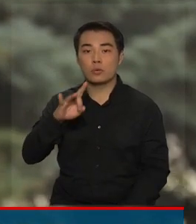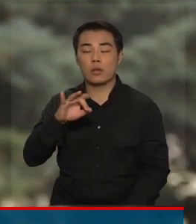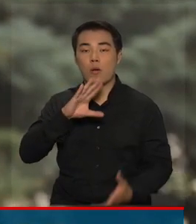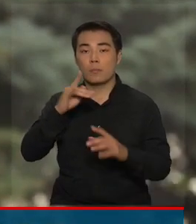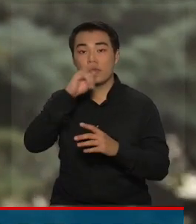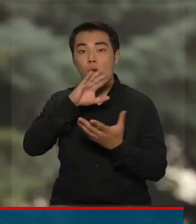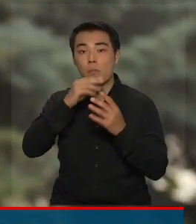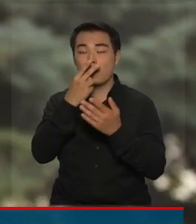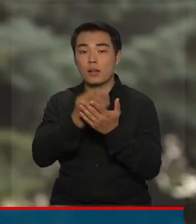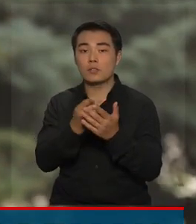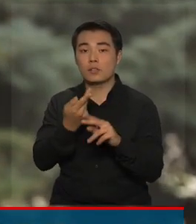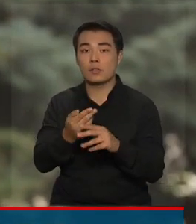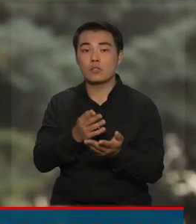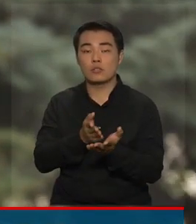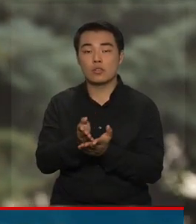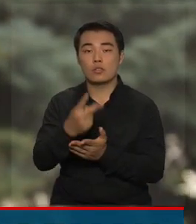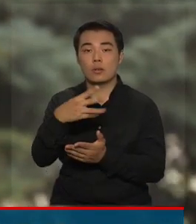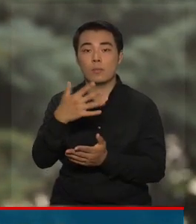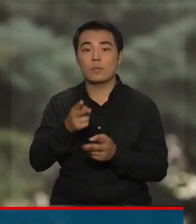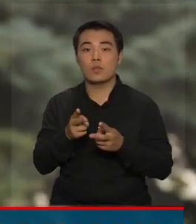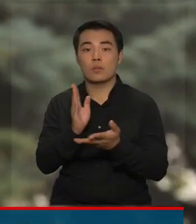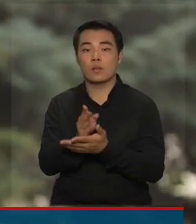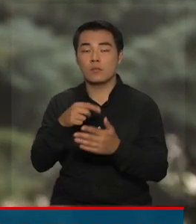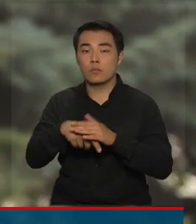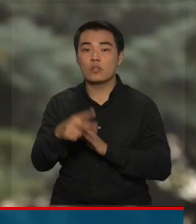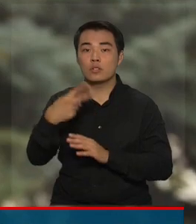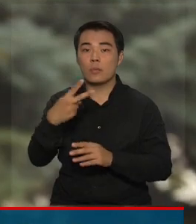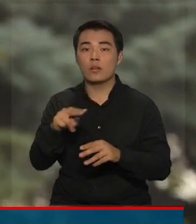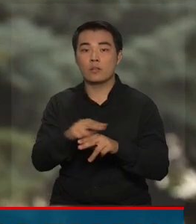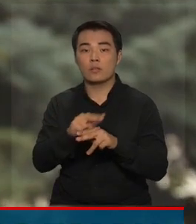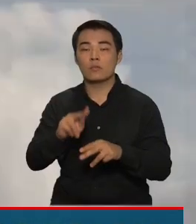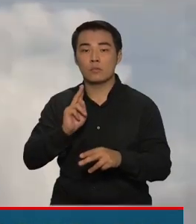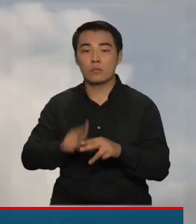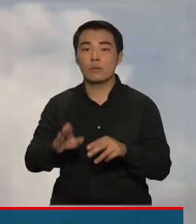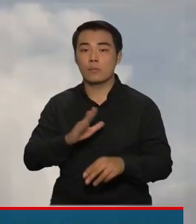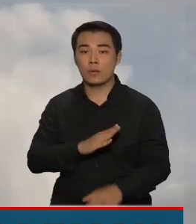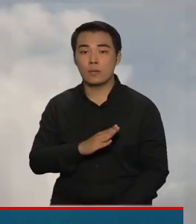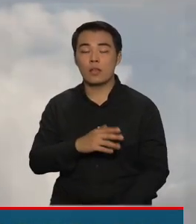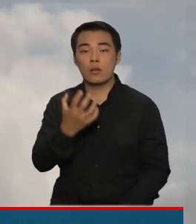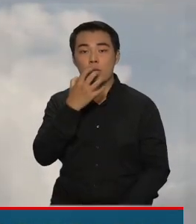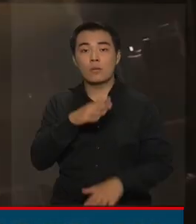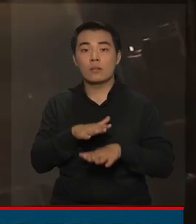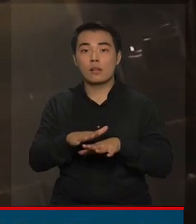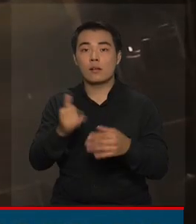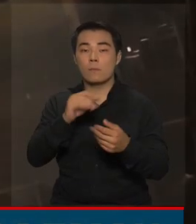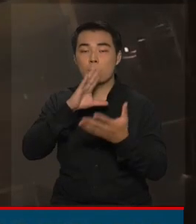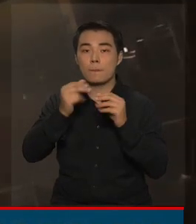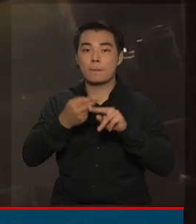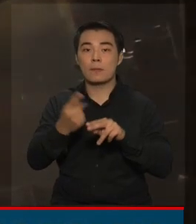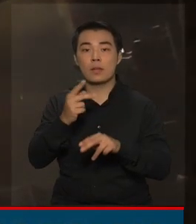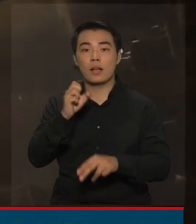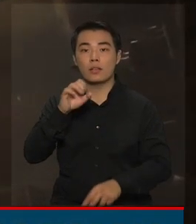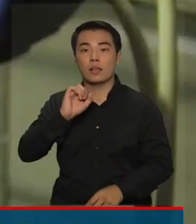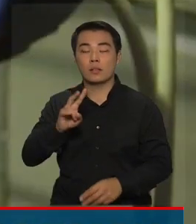олардың қарамағында 25 қазандық бар. Оның 22-сі жөндеуден өткен. жылу әлеуметтік нысандарға 1-ші қазаннан